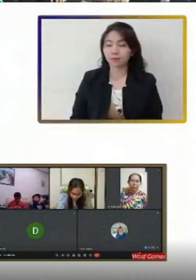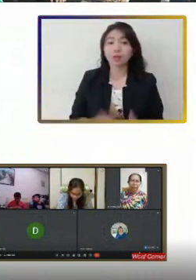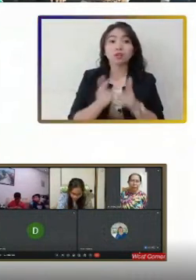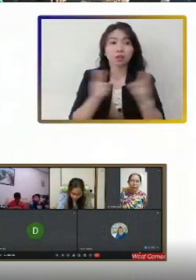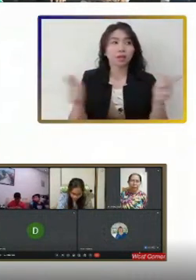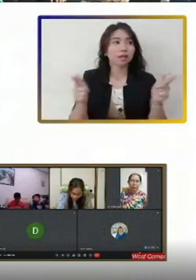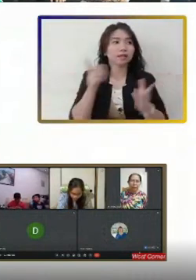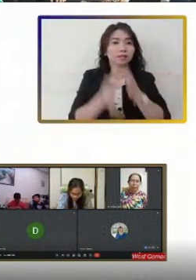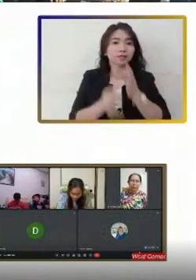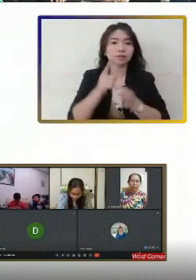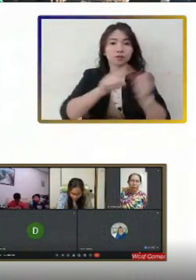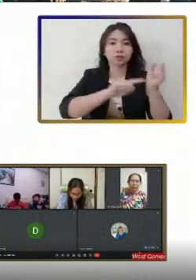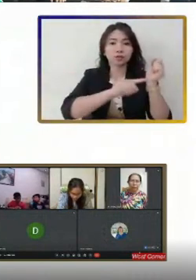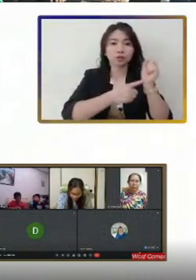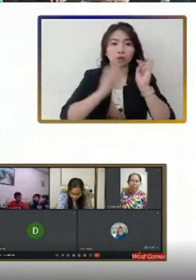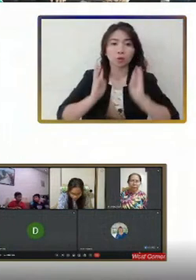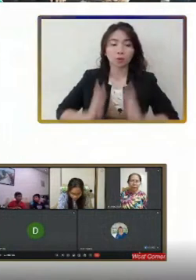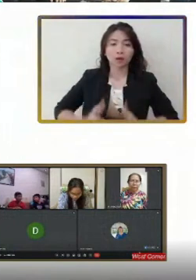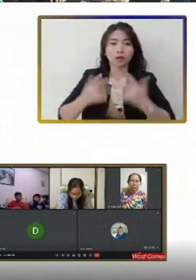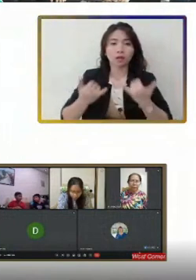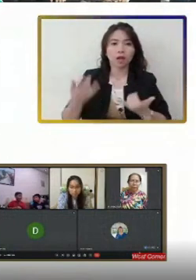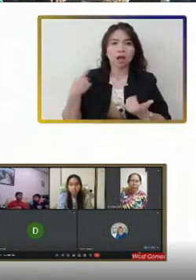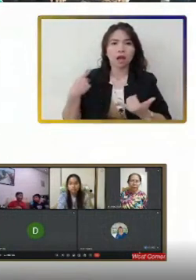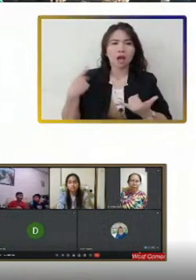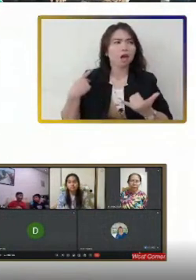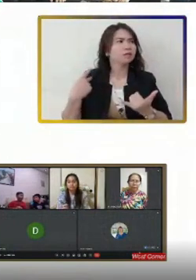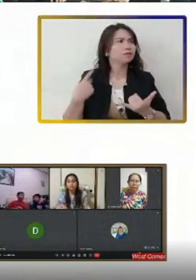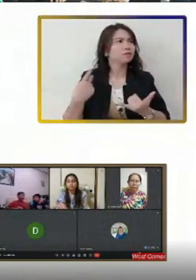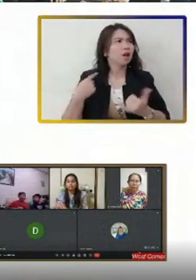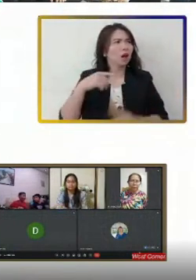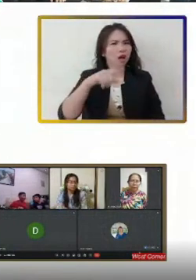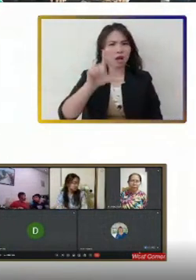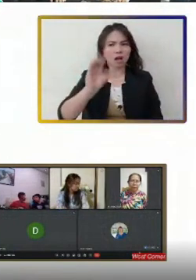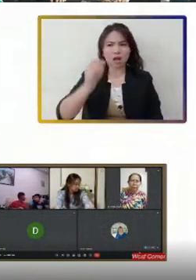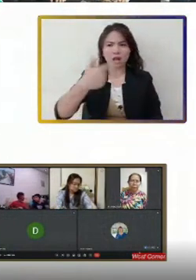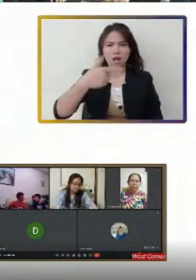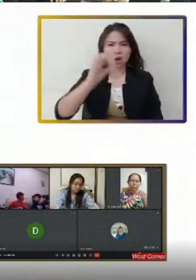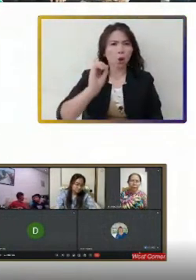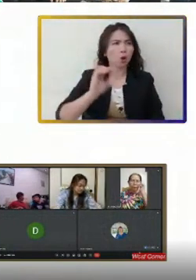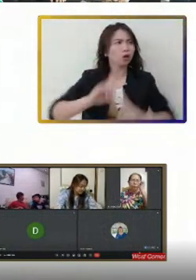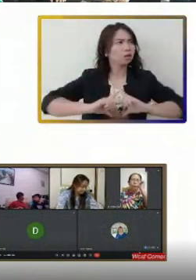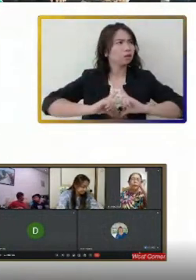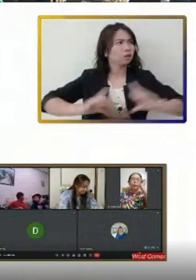yung ano natin. Nakalagay na yung pangalan ng ating